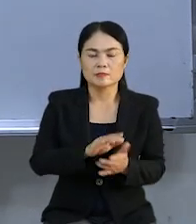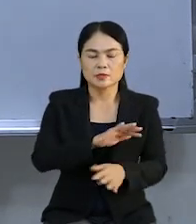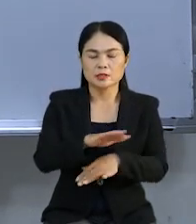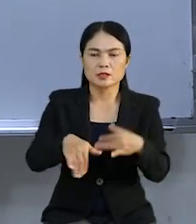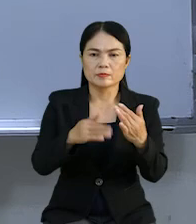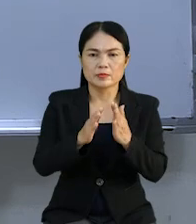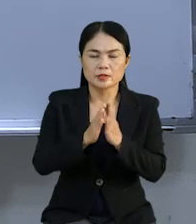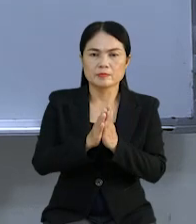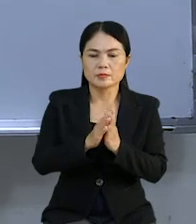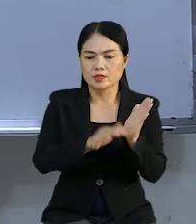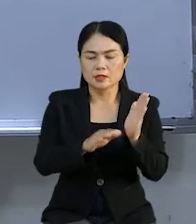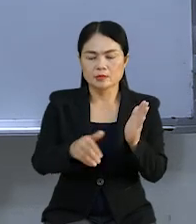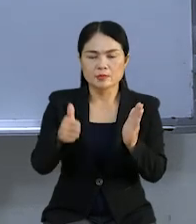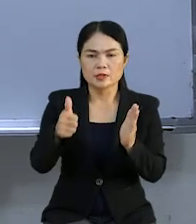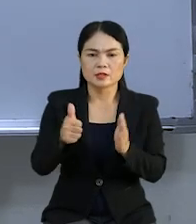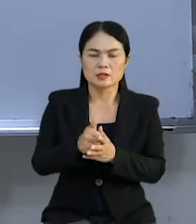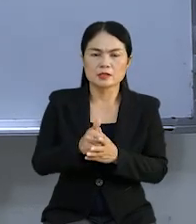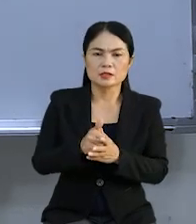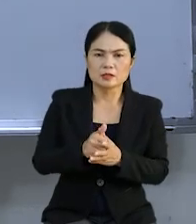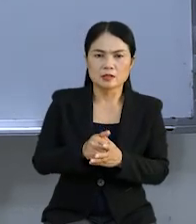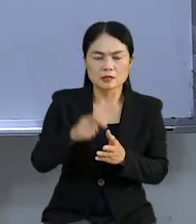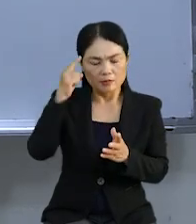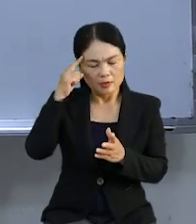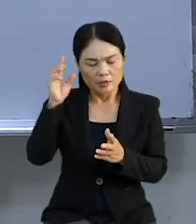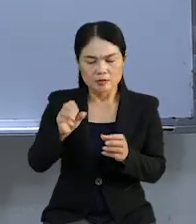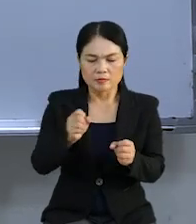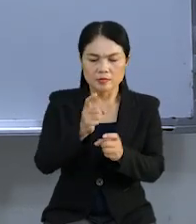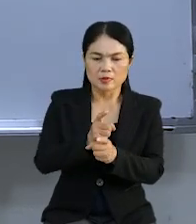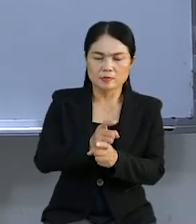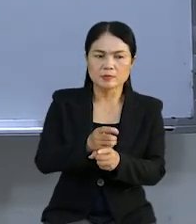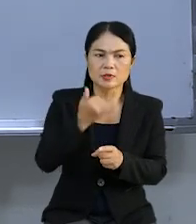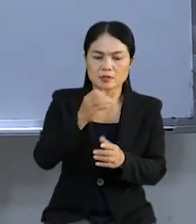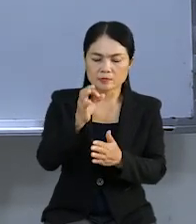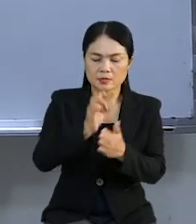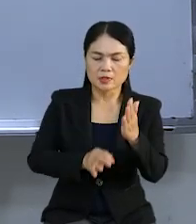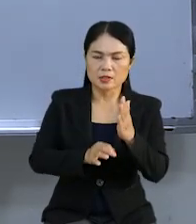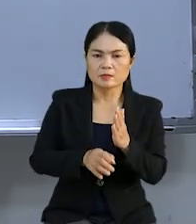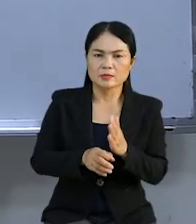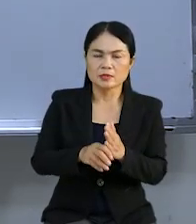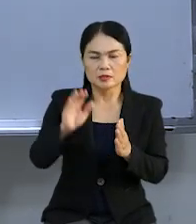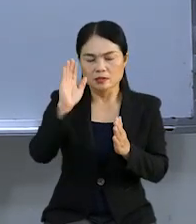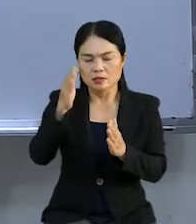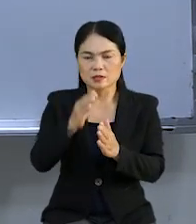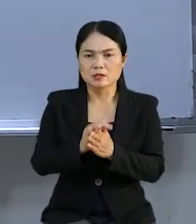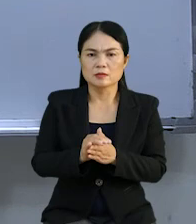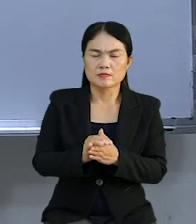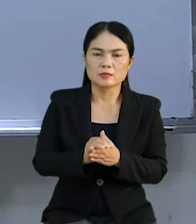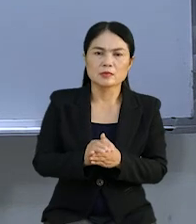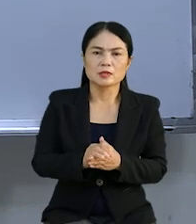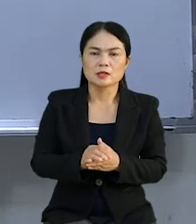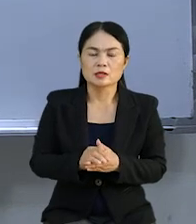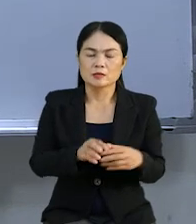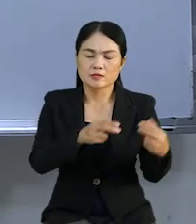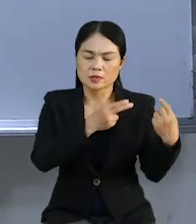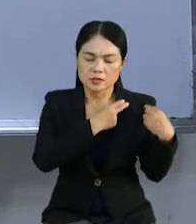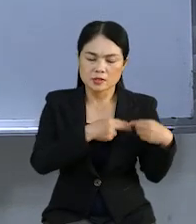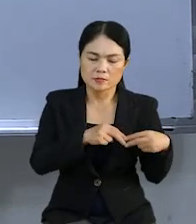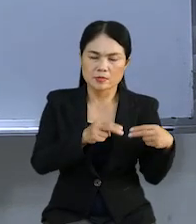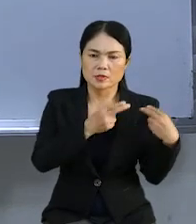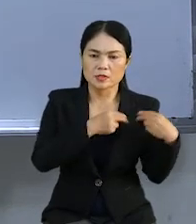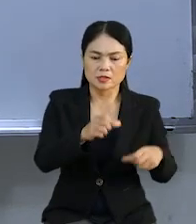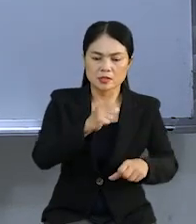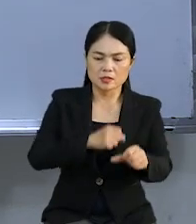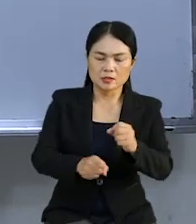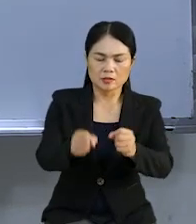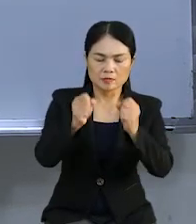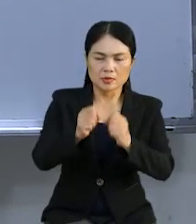กายนะนะแต่ไล่โกนได้ปั้นสมานเหมือนเตอร์หรือก็มีการเข้าควาฝากขาดคละกรมอ่อนจัดกรมตัวจัดนะก่อนนะพี่ยี่มันต่อเ